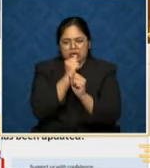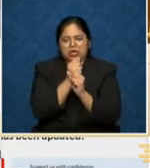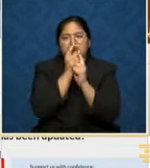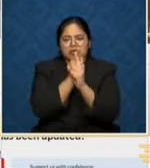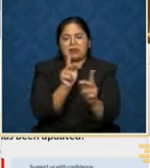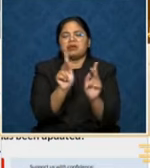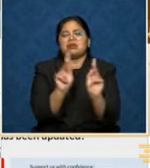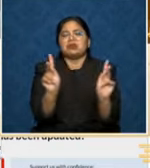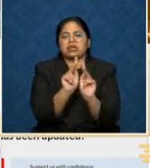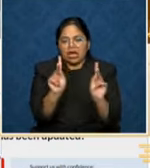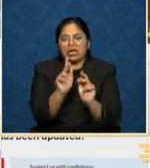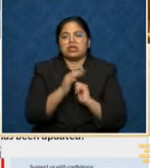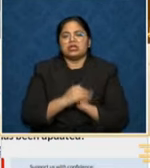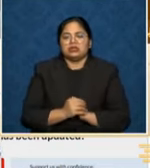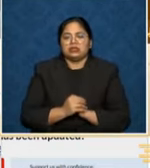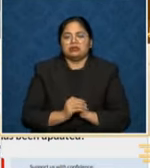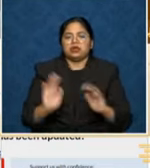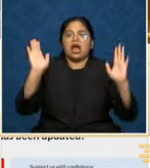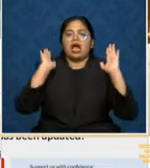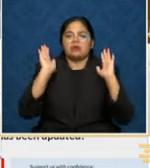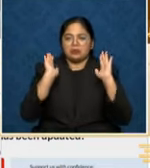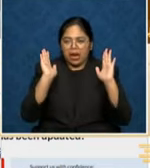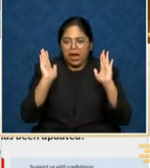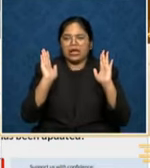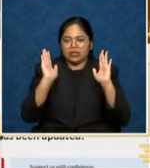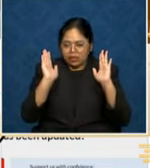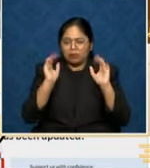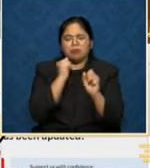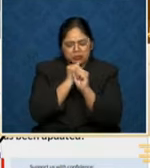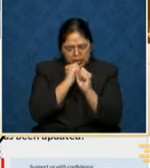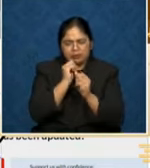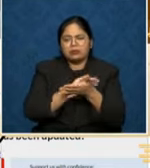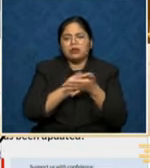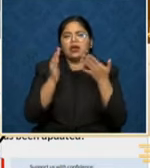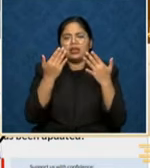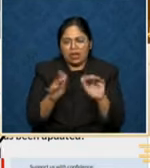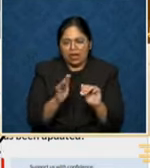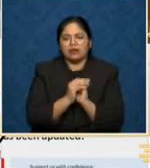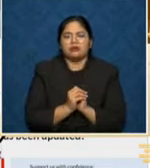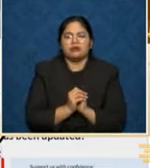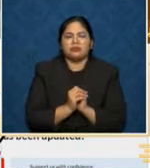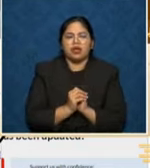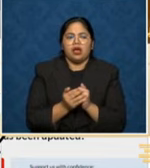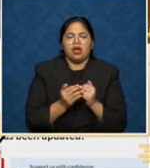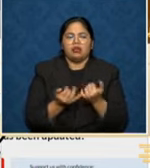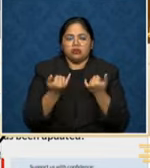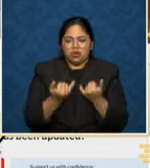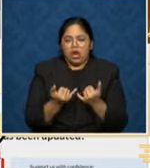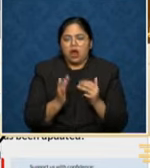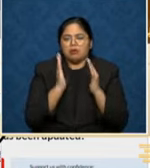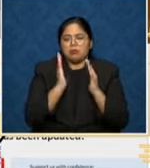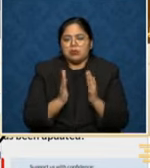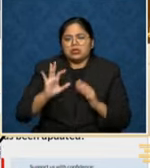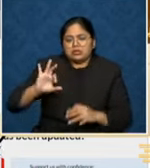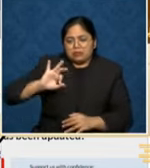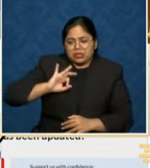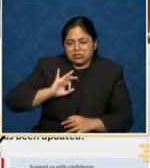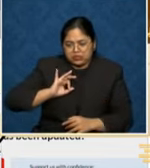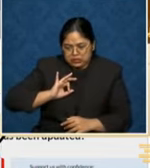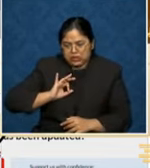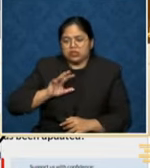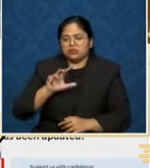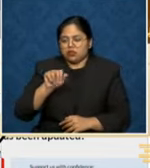ทรงเกียรติทั้งสองท่านได้อภิปรายนะครับส่วนในเรื่องอื่นๆรายละเอียดหากมีพี่น้องนะครับเพื่อนสมาชิกสภาผู้แทนราษฎรนะครับ